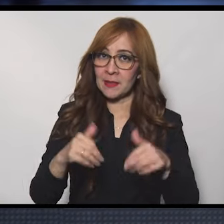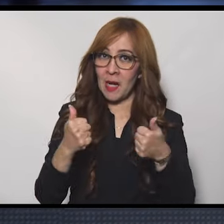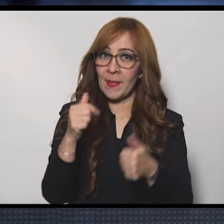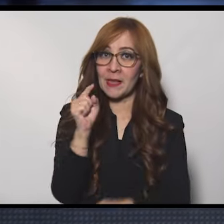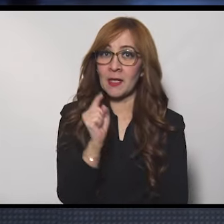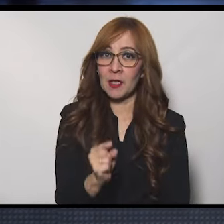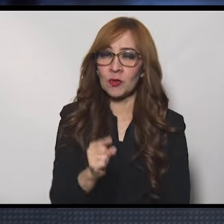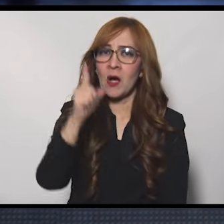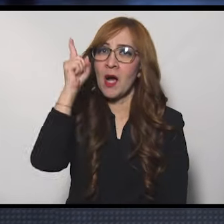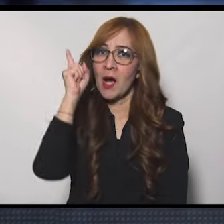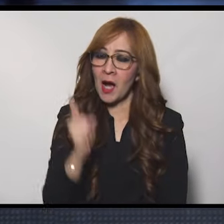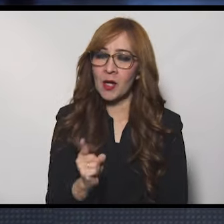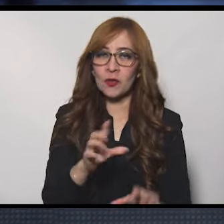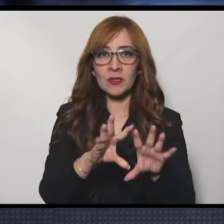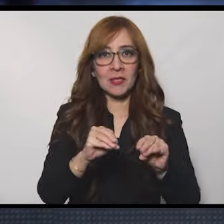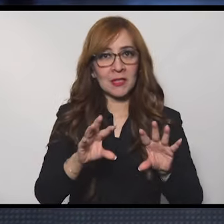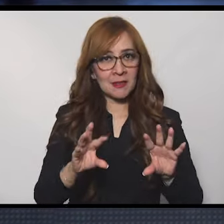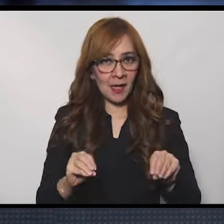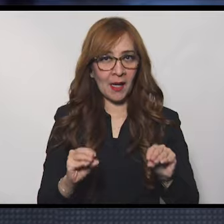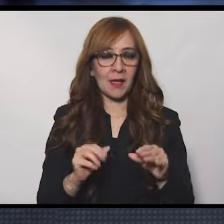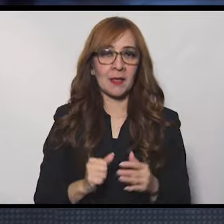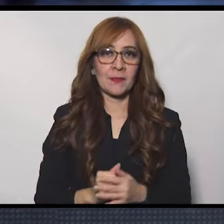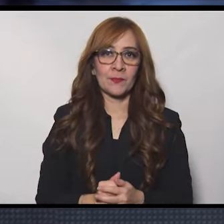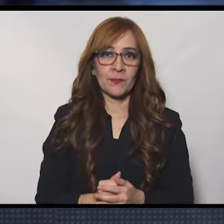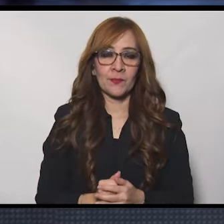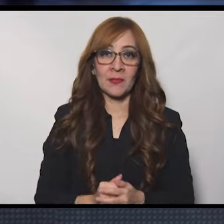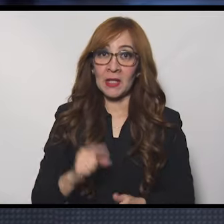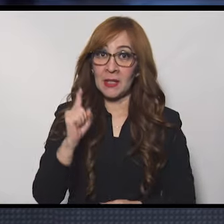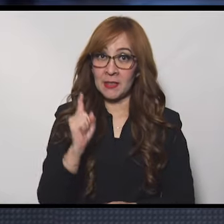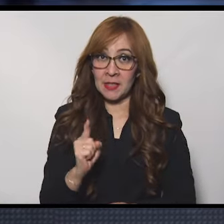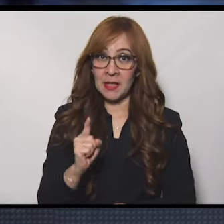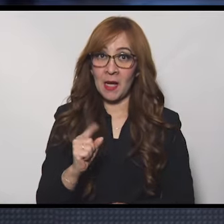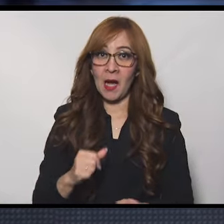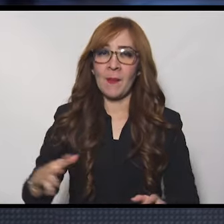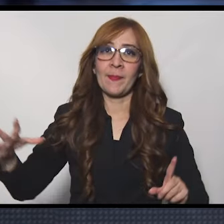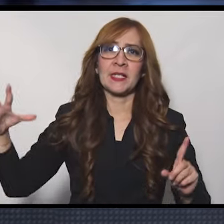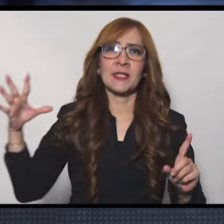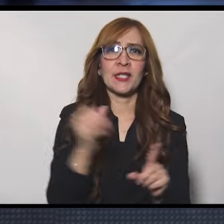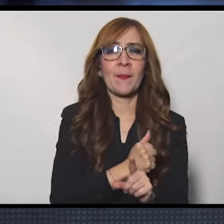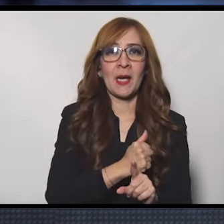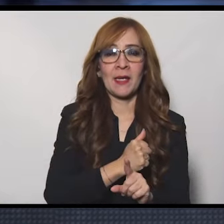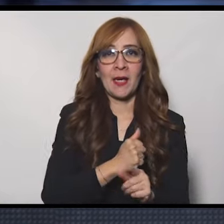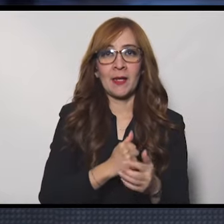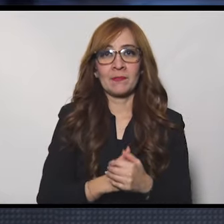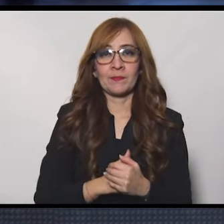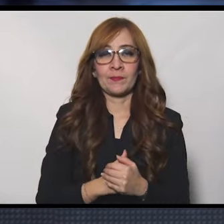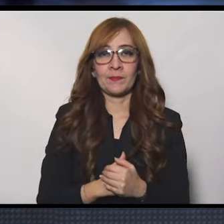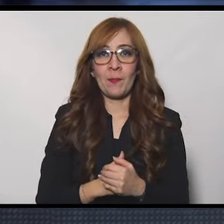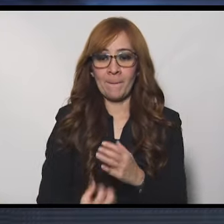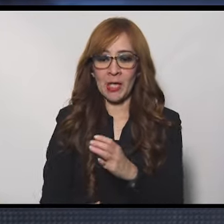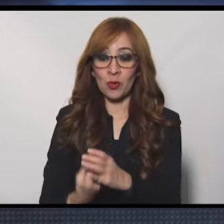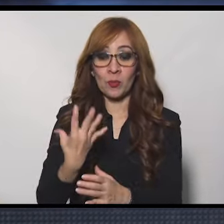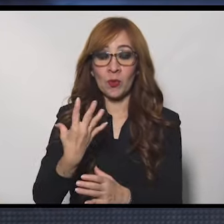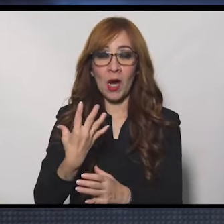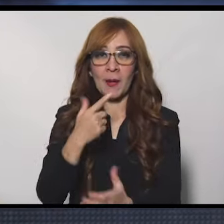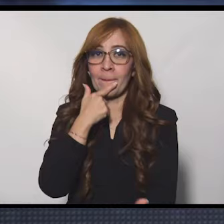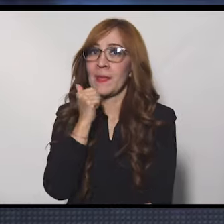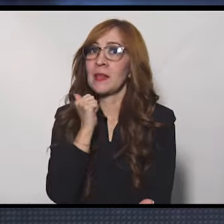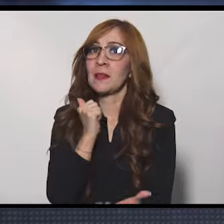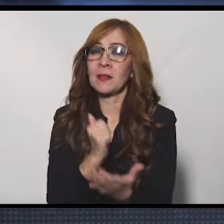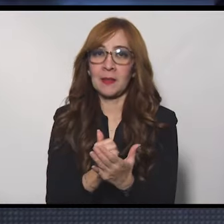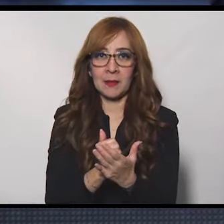itu perlu dikerjakan. Sehingga progress matters. Pertumbuhan itu penting.